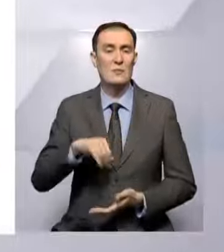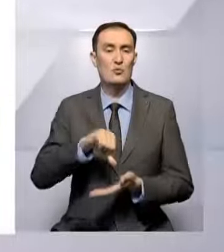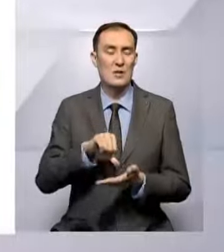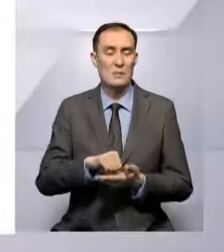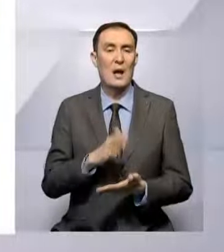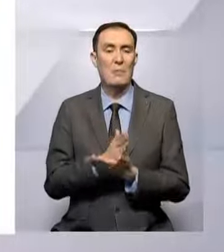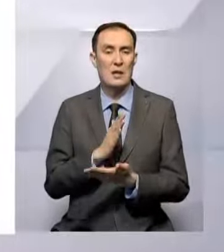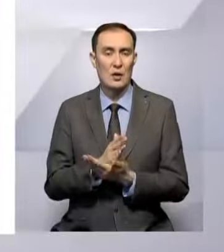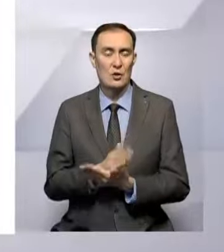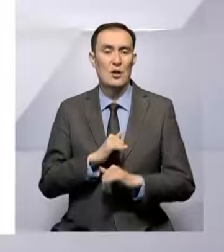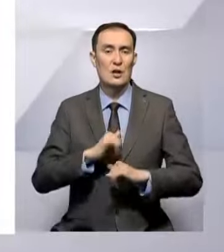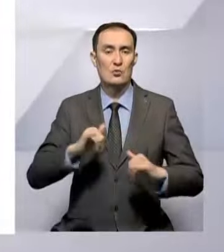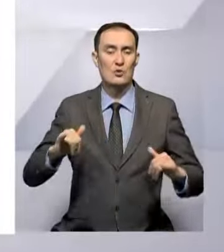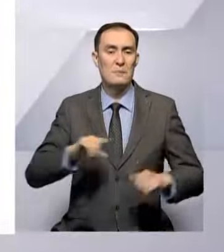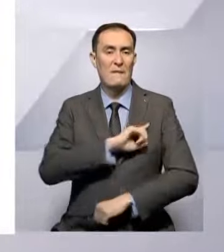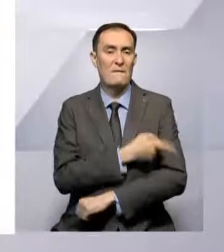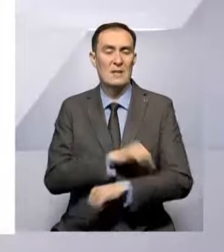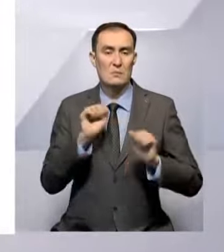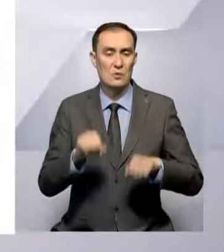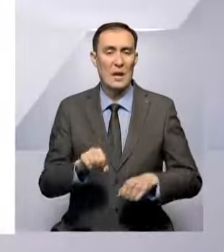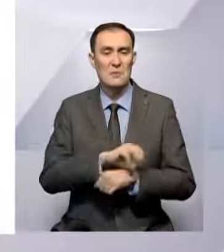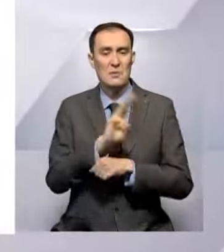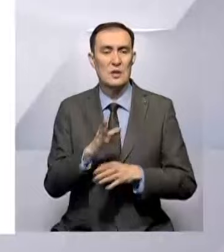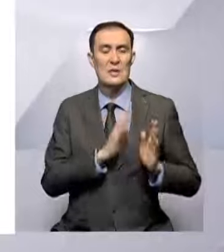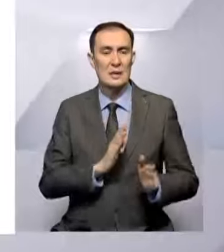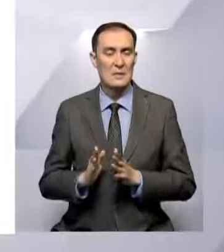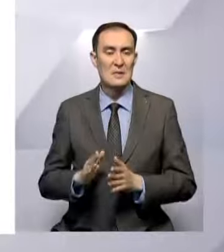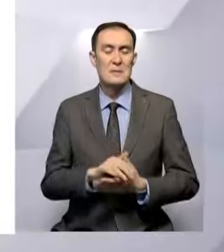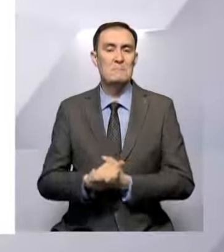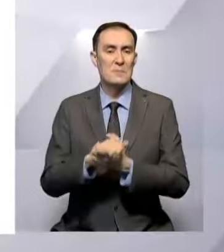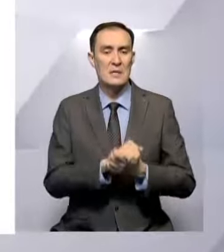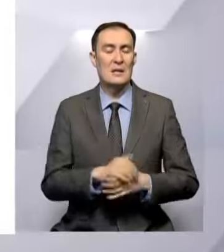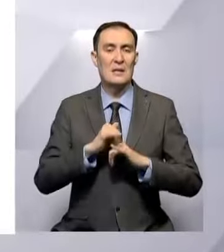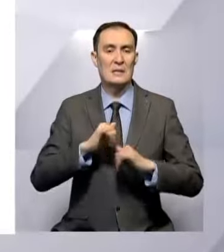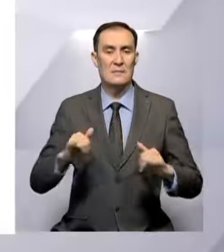игроками, обладающими растущими возможностями для обеспечения стабильности,